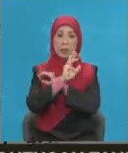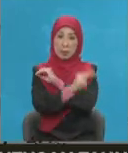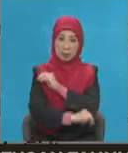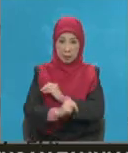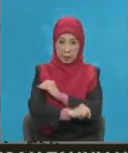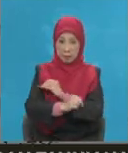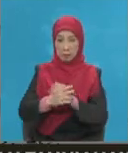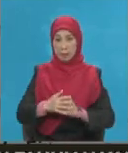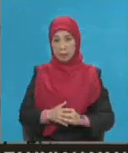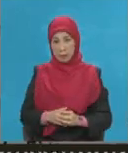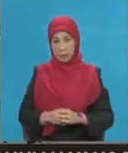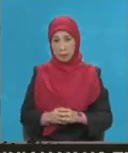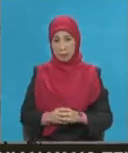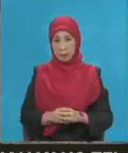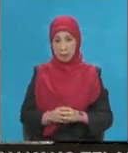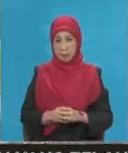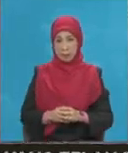negara.